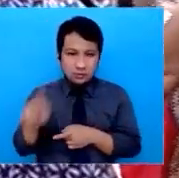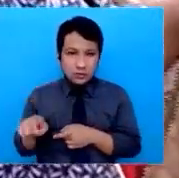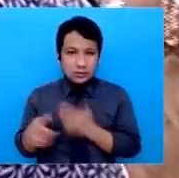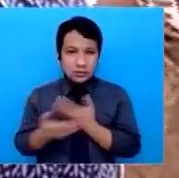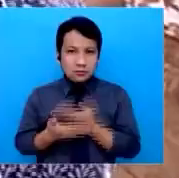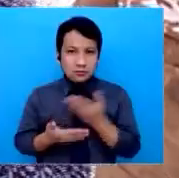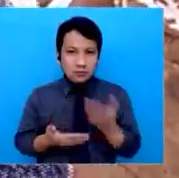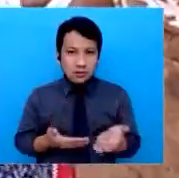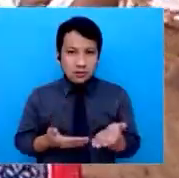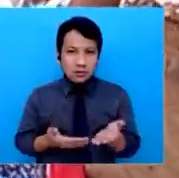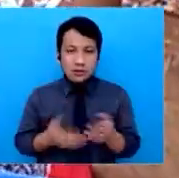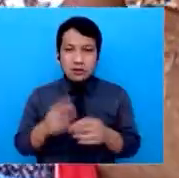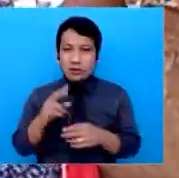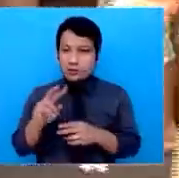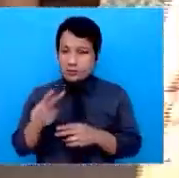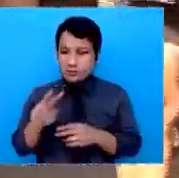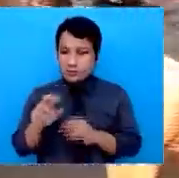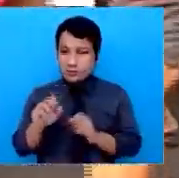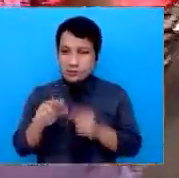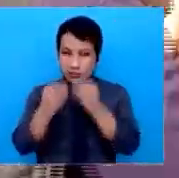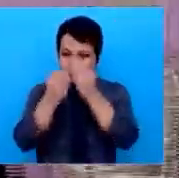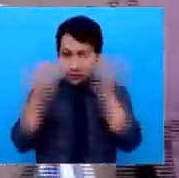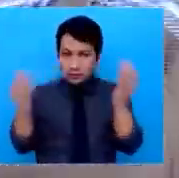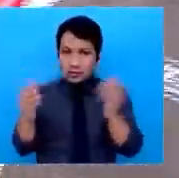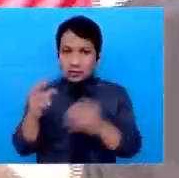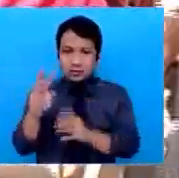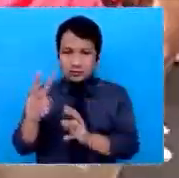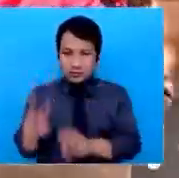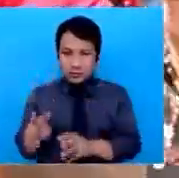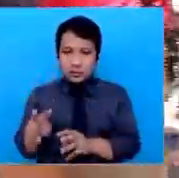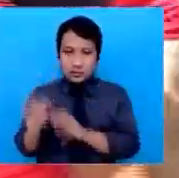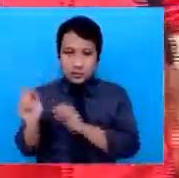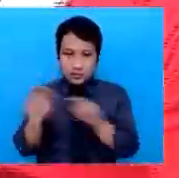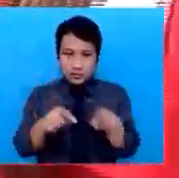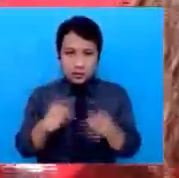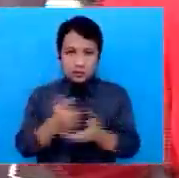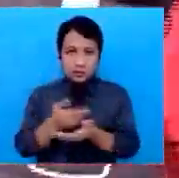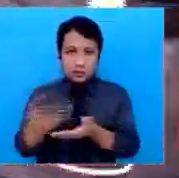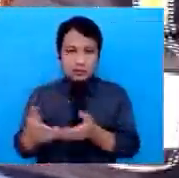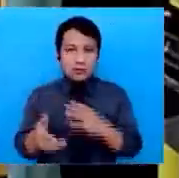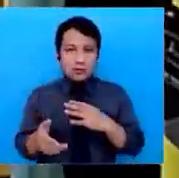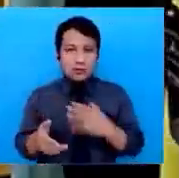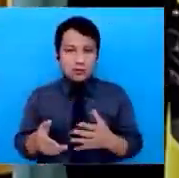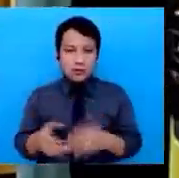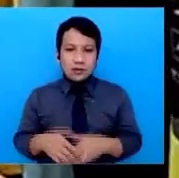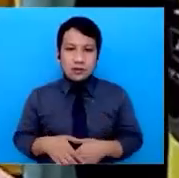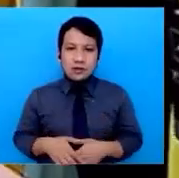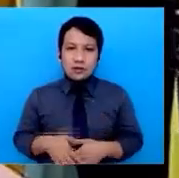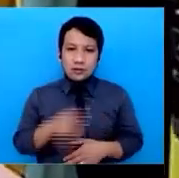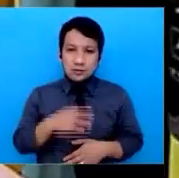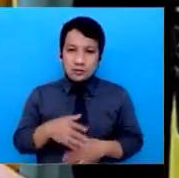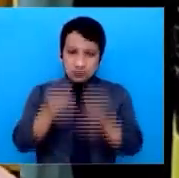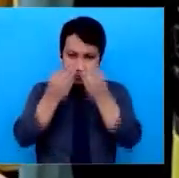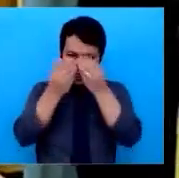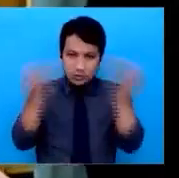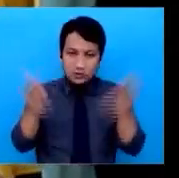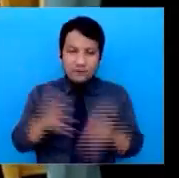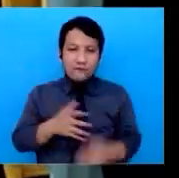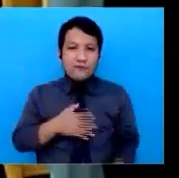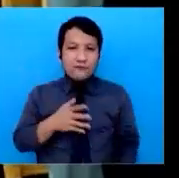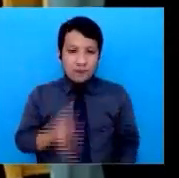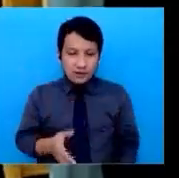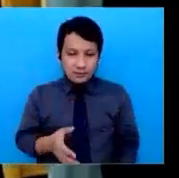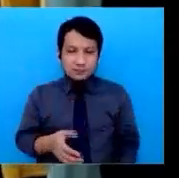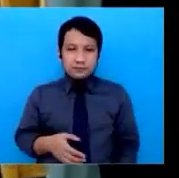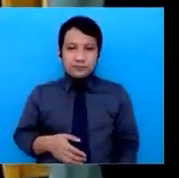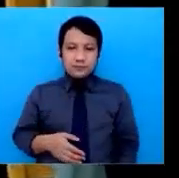mga vendors sa Divisoria, masaya naman sa pagdagsan ng mga mamimili. Mas okay to kasi syempre, yung